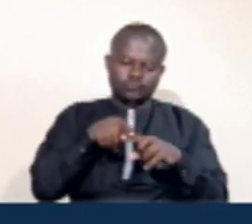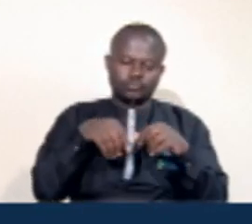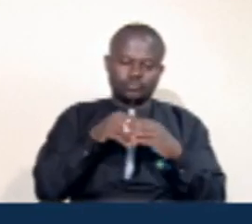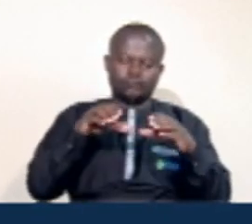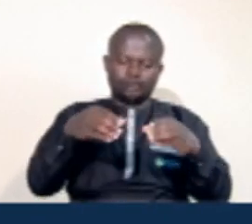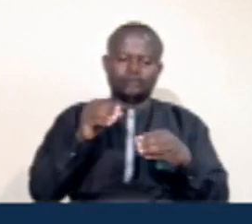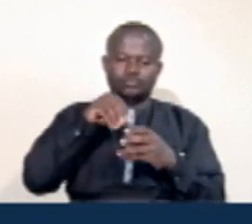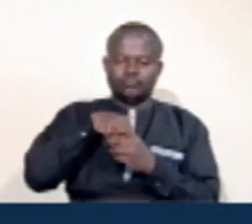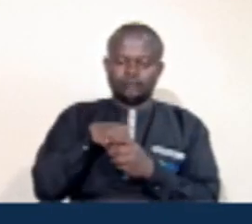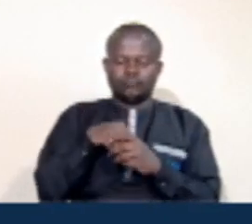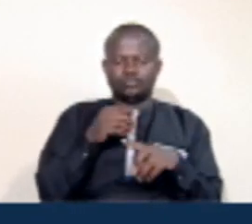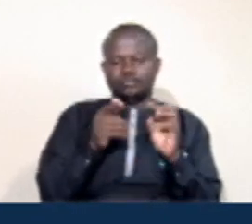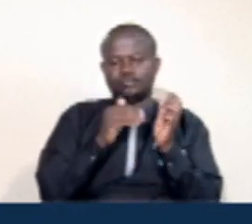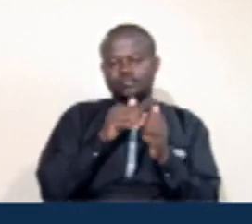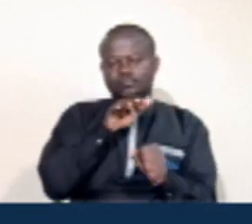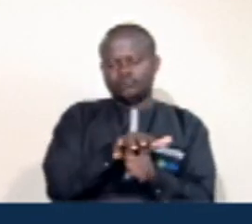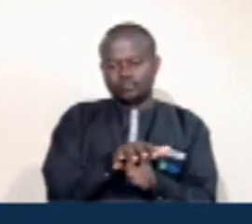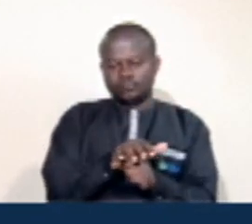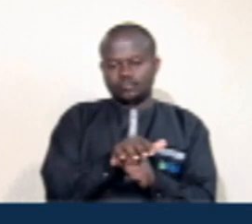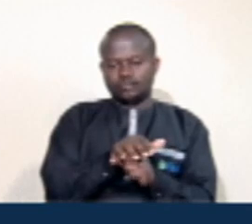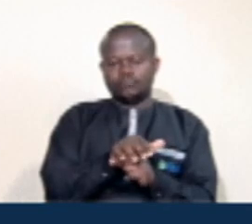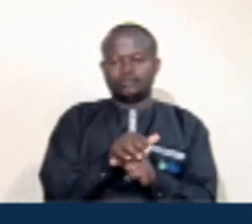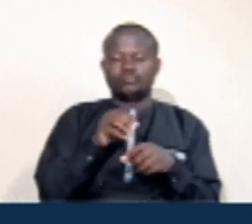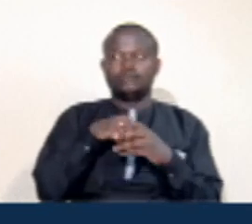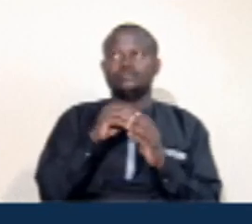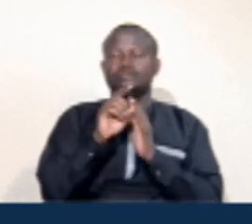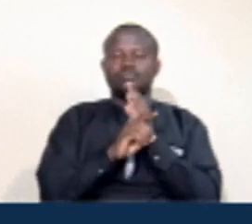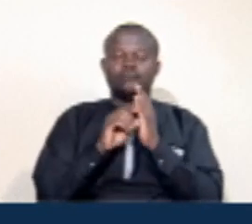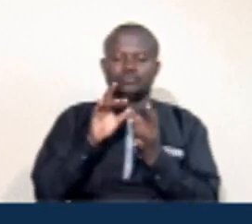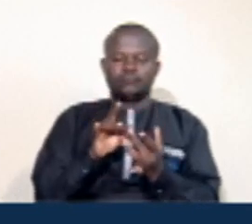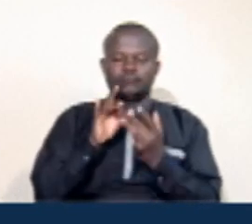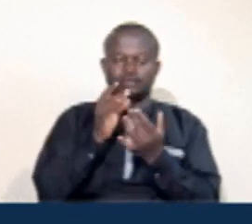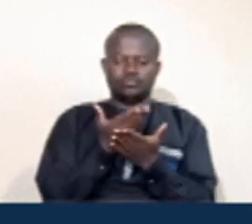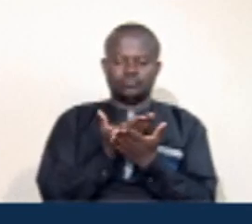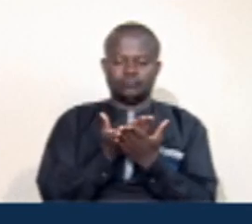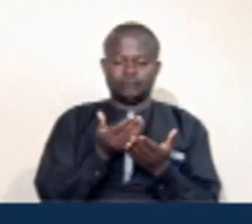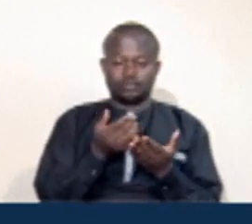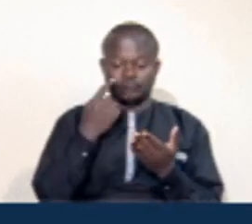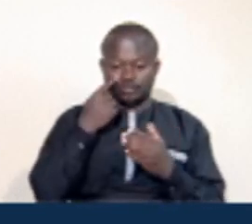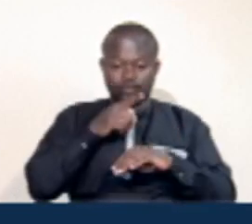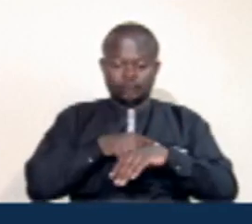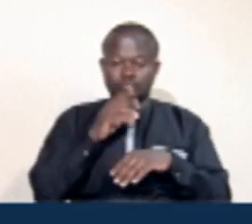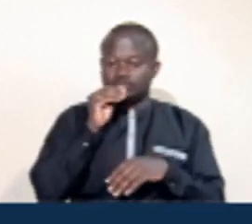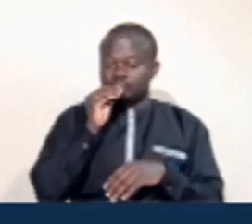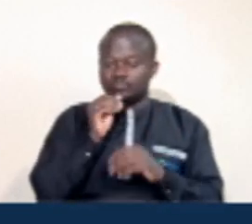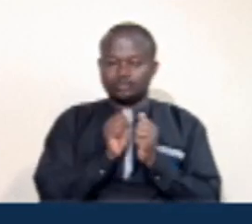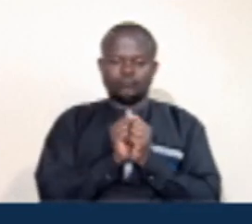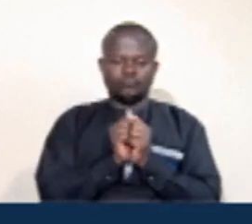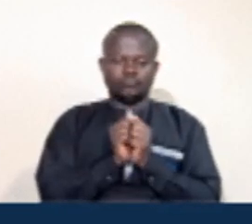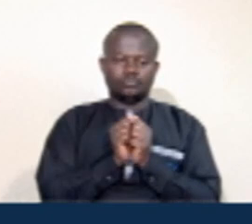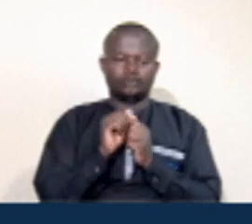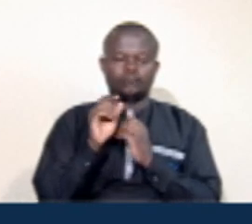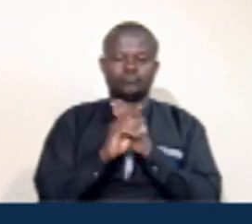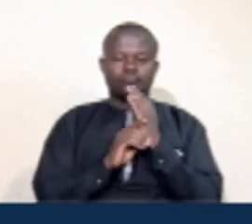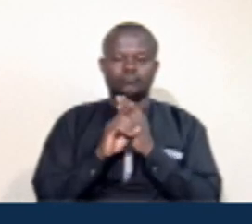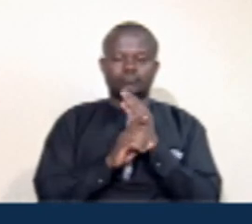barimo ariko cyane cyane ngira ngo hari nk'uturere tw'umwihariko nagira ngo mfatireho umwanya kano kanya mvuge hari